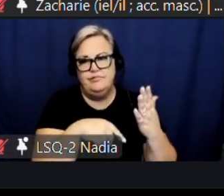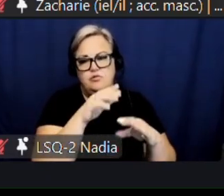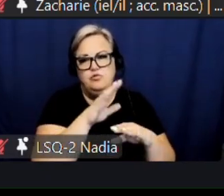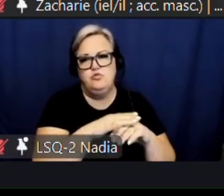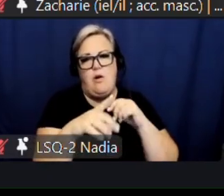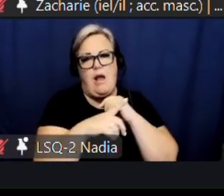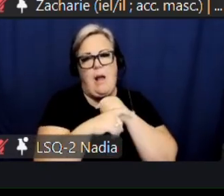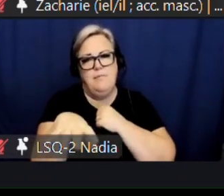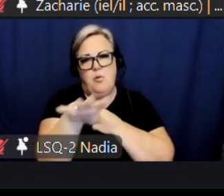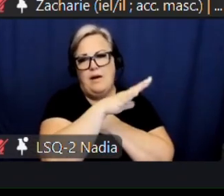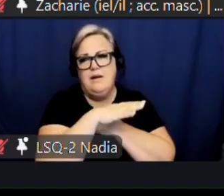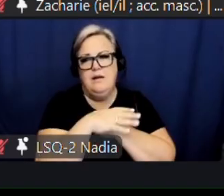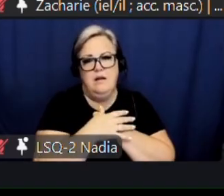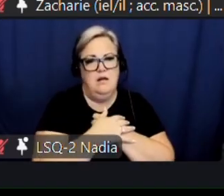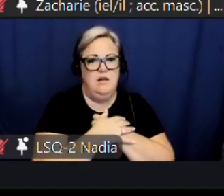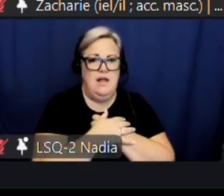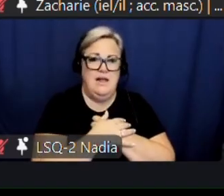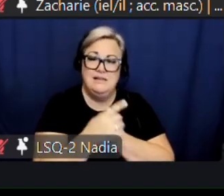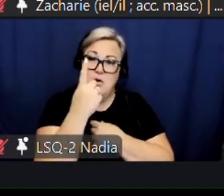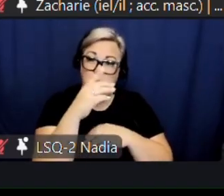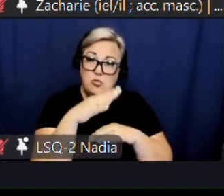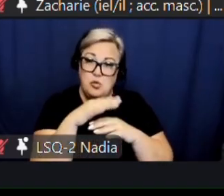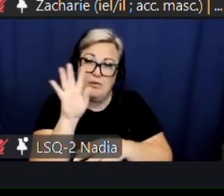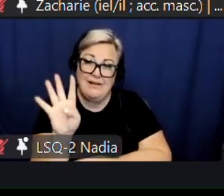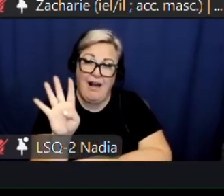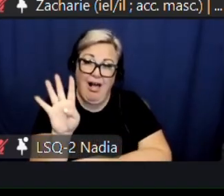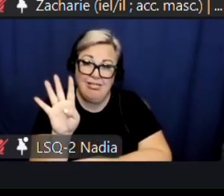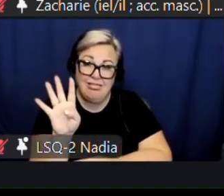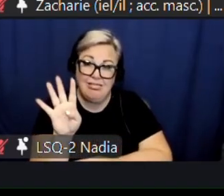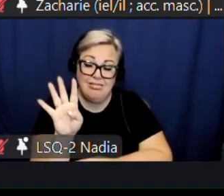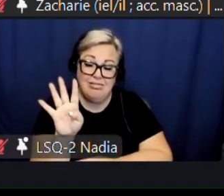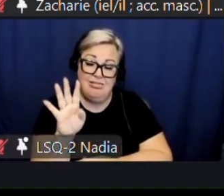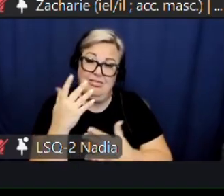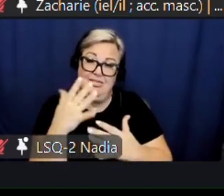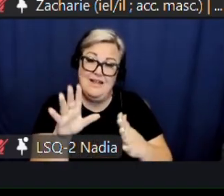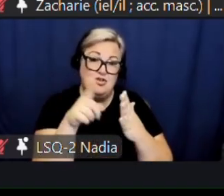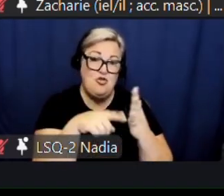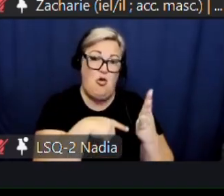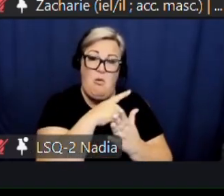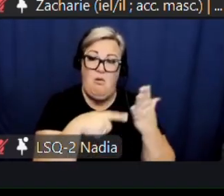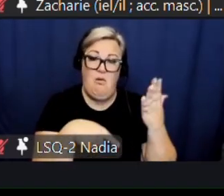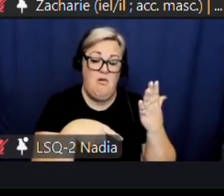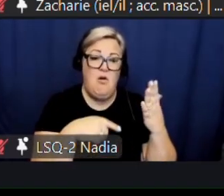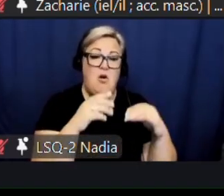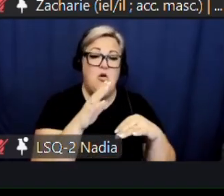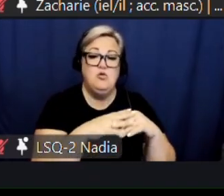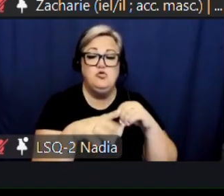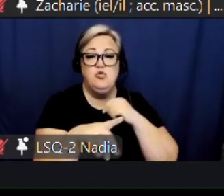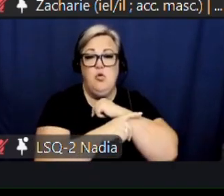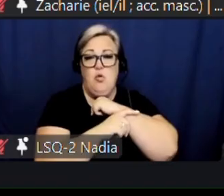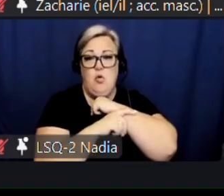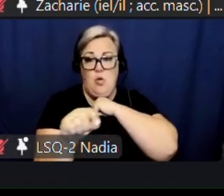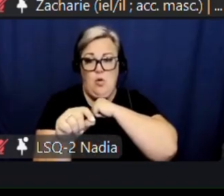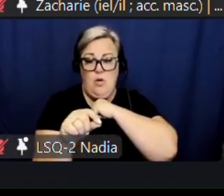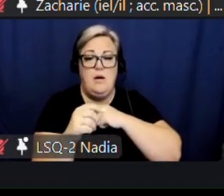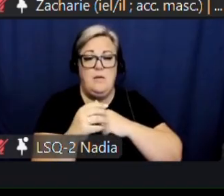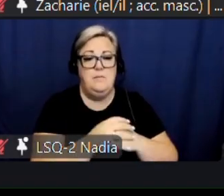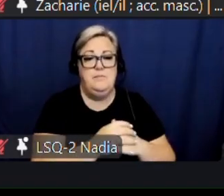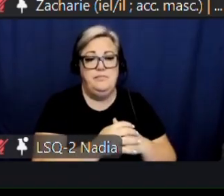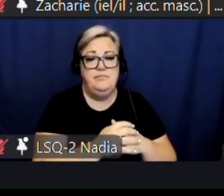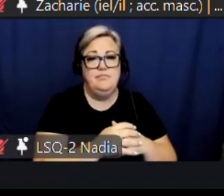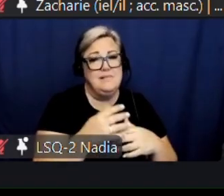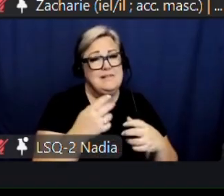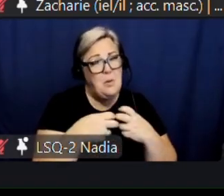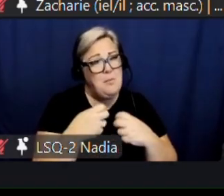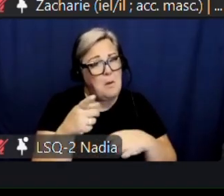soignant. Donc ça, c'est presque une personne sur quatre qui a vécu de la discrimination de la part du personnel qui devait leur prodiguer des soins. Ça, c'est un